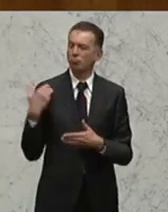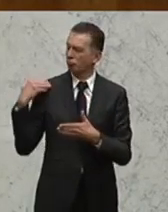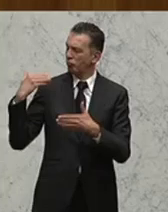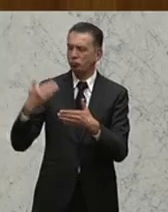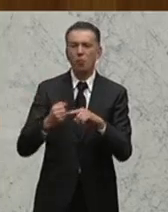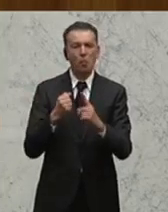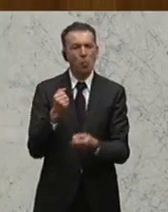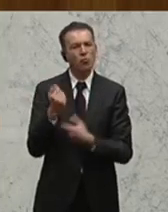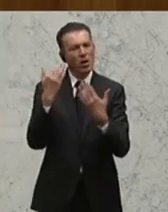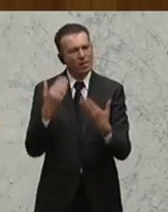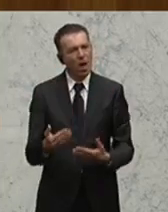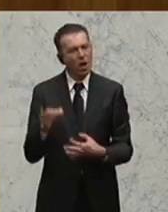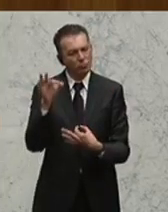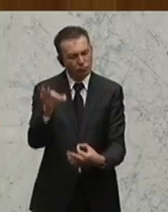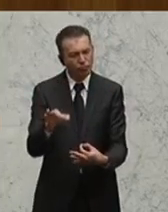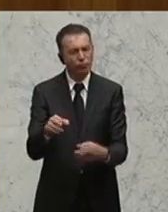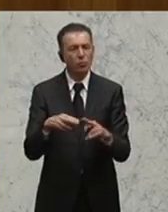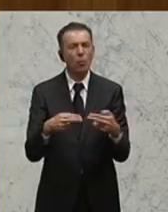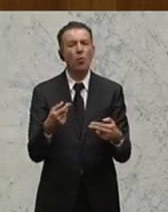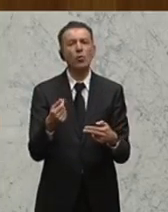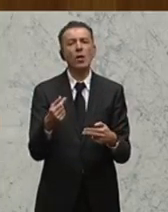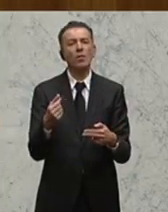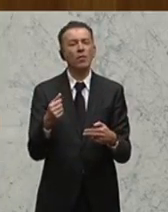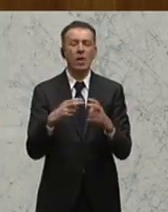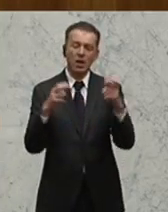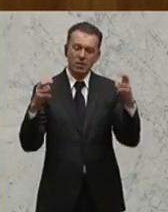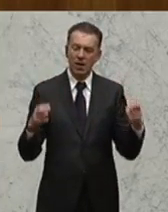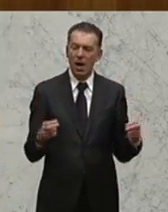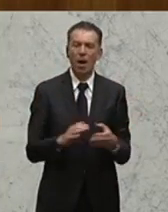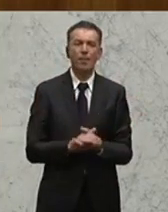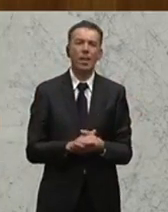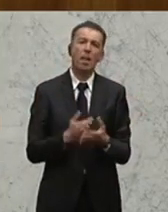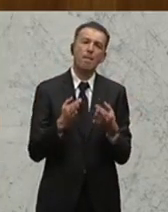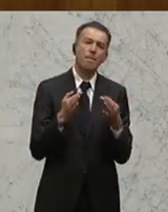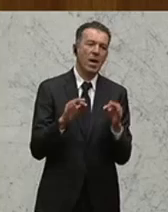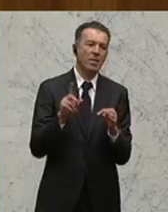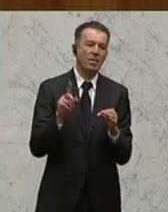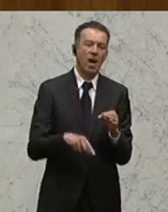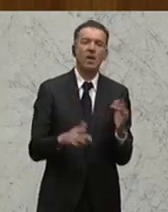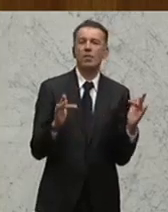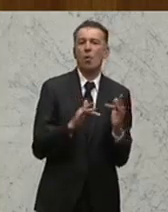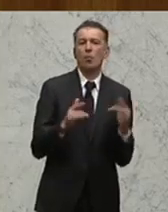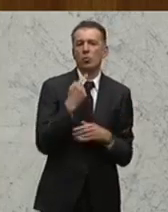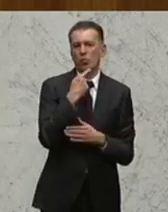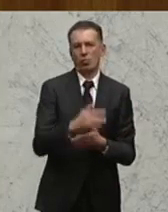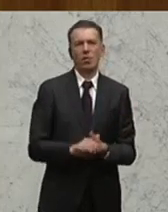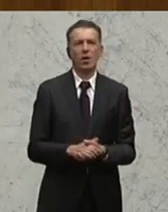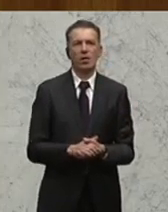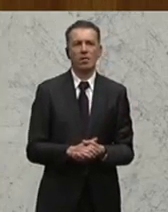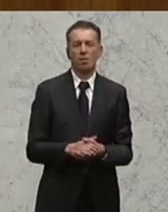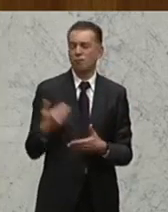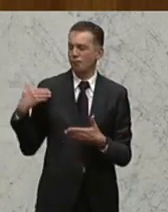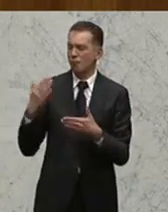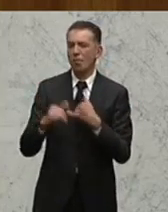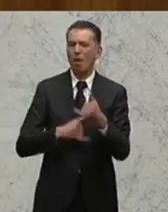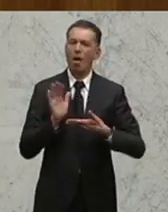die Budgetziffern und Zahlen und der Bundesfinanzrahmen wird besser sein, als von der Opposition behauptet. Das haben die letzten